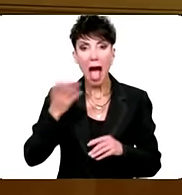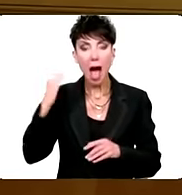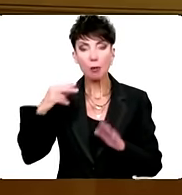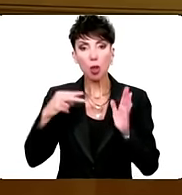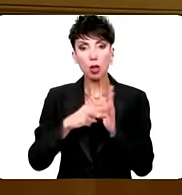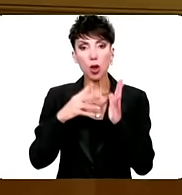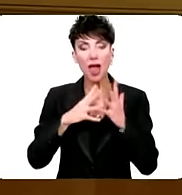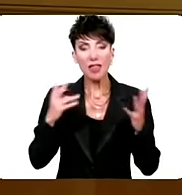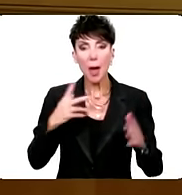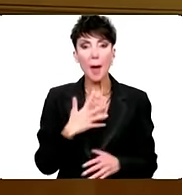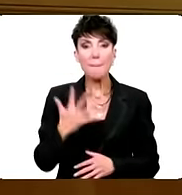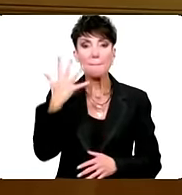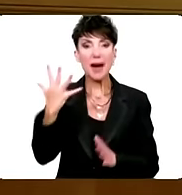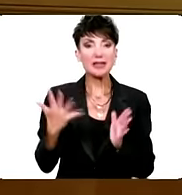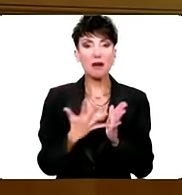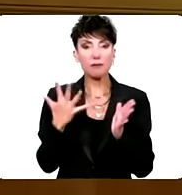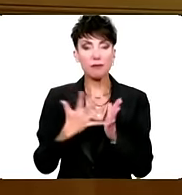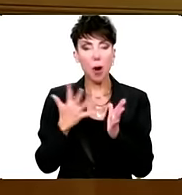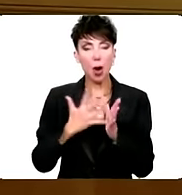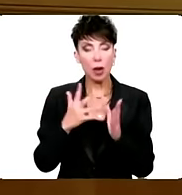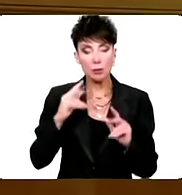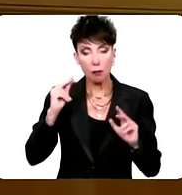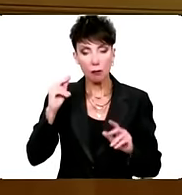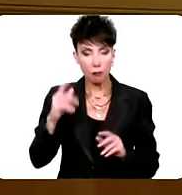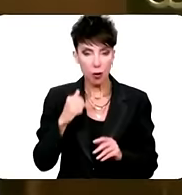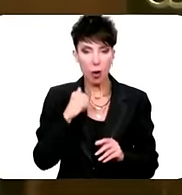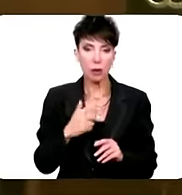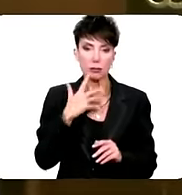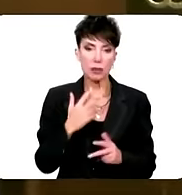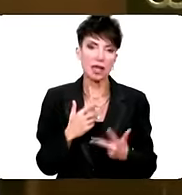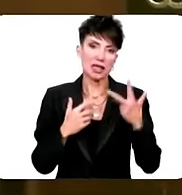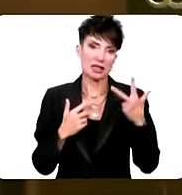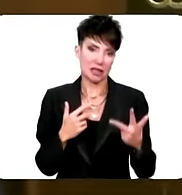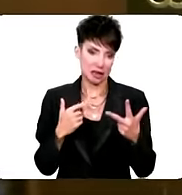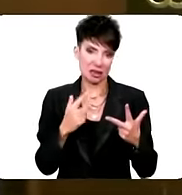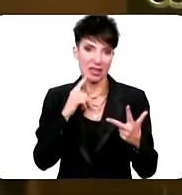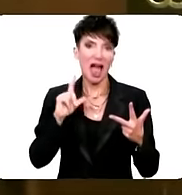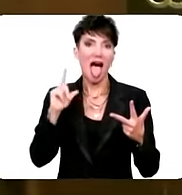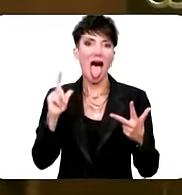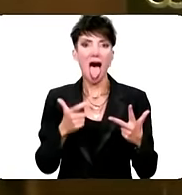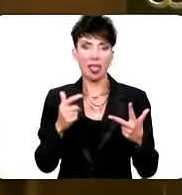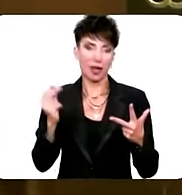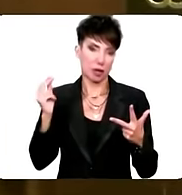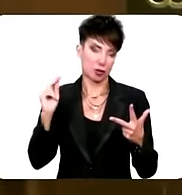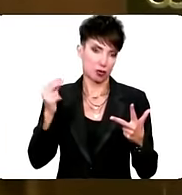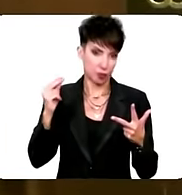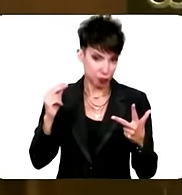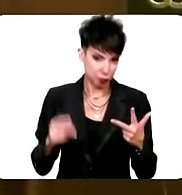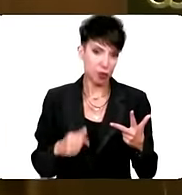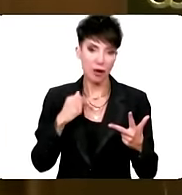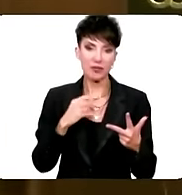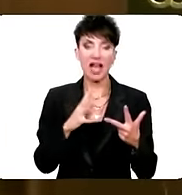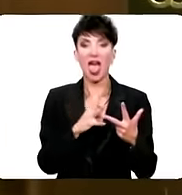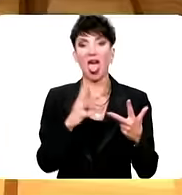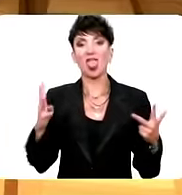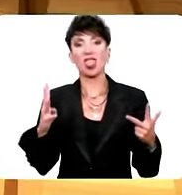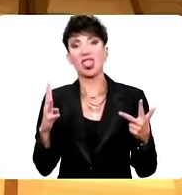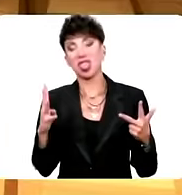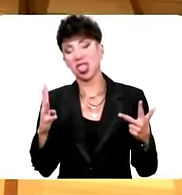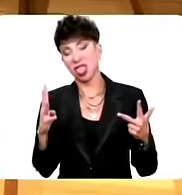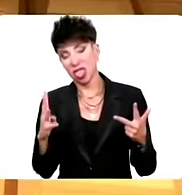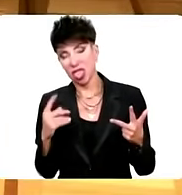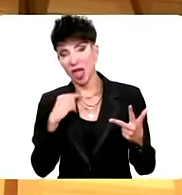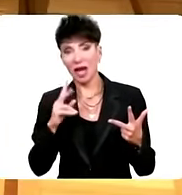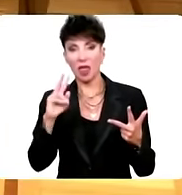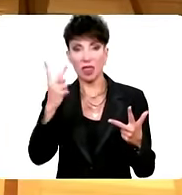εθνικές. Δηλαδή τρεις εθνικές κάλπες, η διπλή 19, δύο εκλογές το 23, δύο